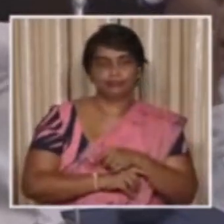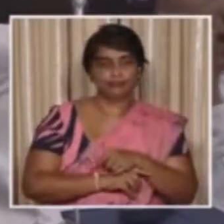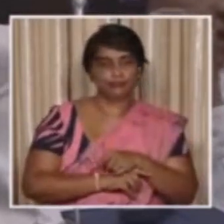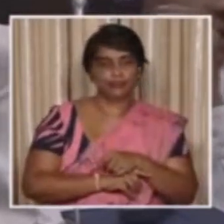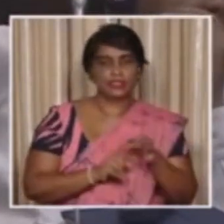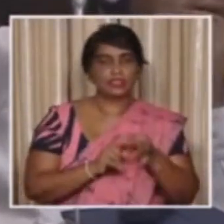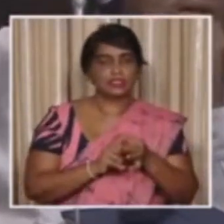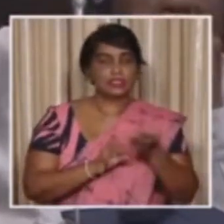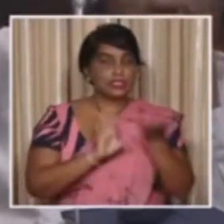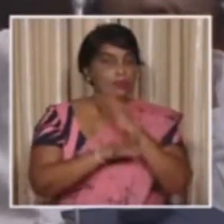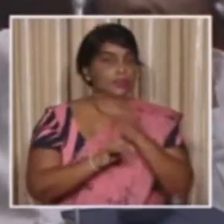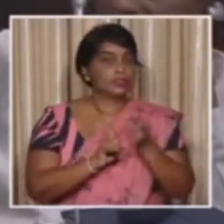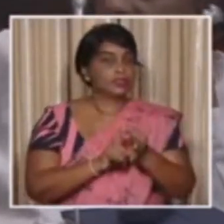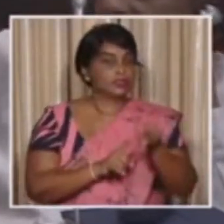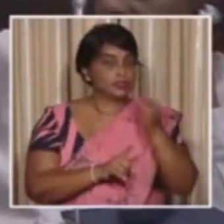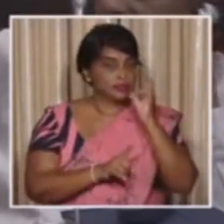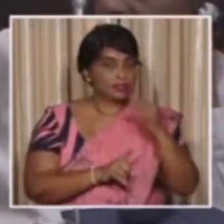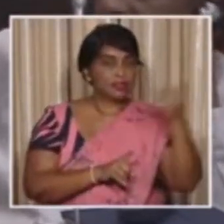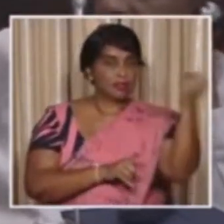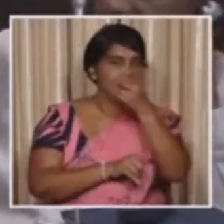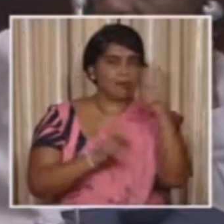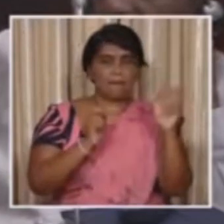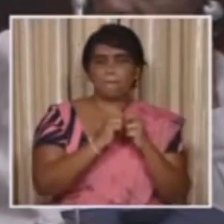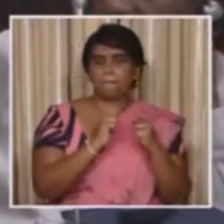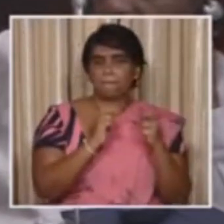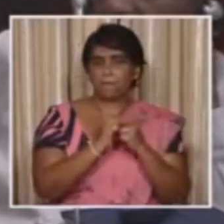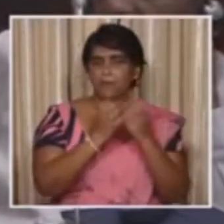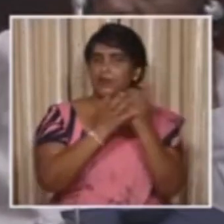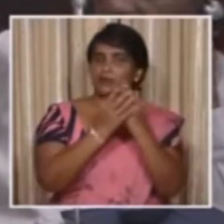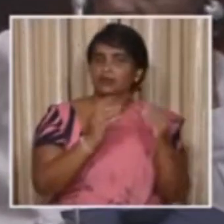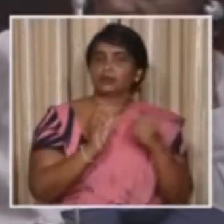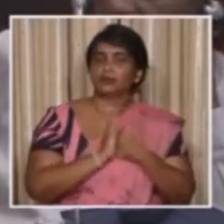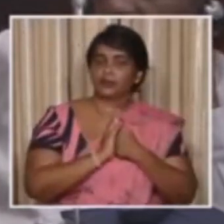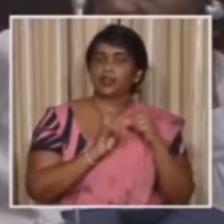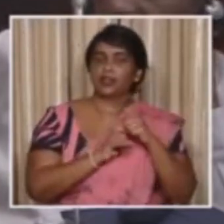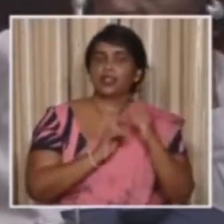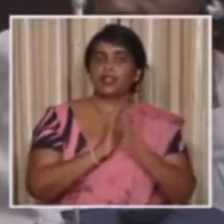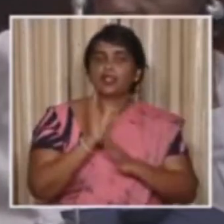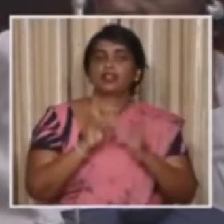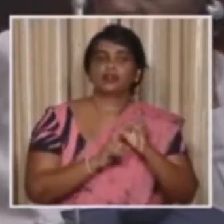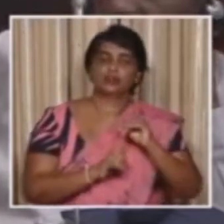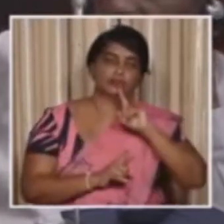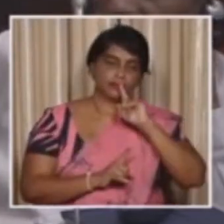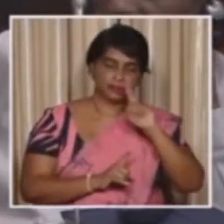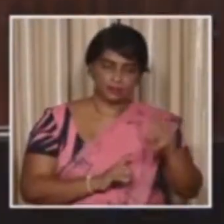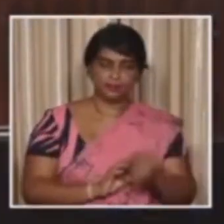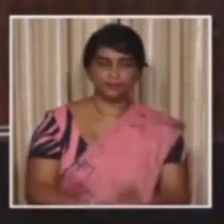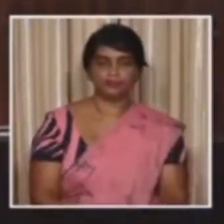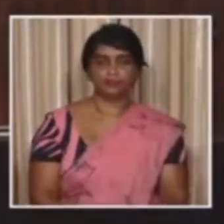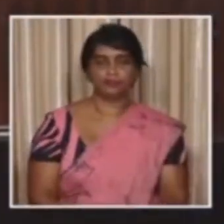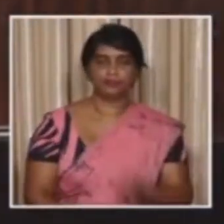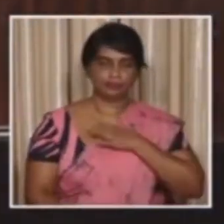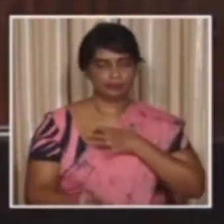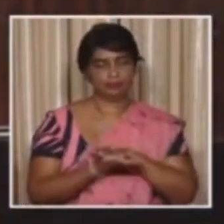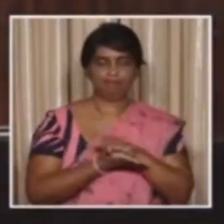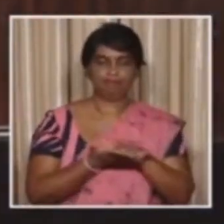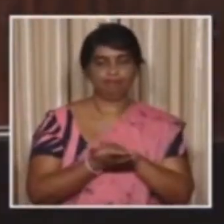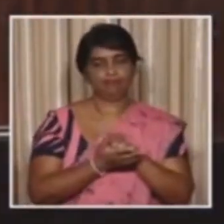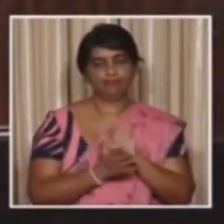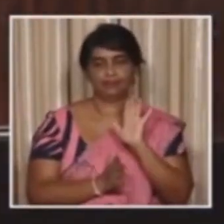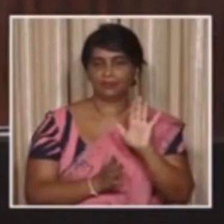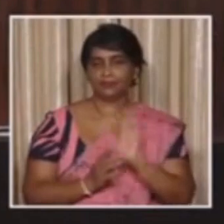ඉතින් ජනාධිපති හිටපු ජනාධිපතිතුමත් එක්ක තියෙන ප්‍රශ්නේ විසඳන්න කියලා මම ගරු දයසිරි මගේ මිත්‍රයෙක් කියනවා ඔය ප්‍රශ්නේ ගරු මන්තෝ මම විසඳන්න කතා කරා